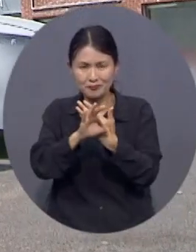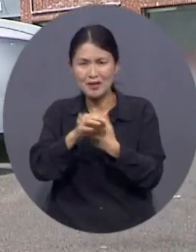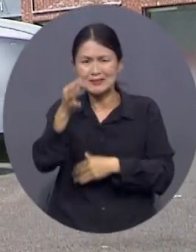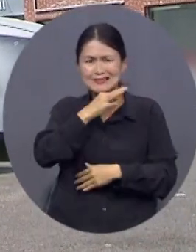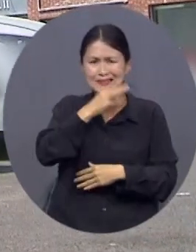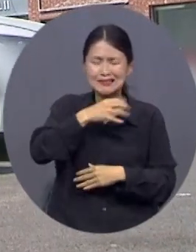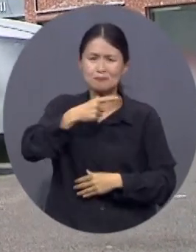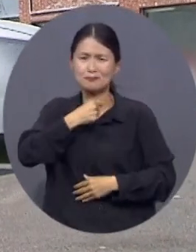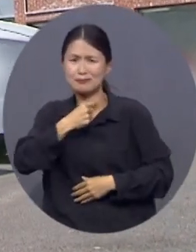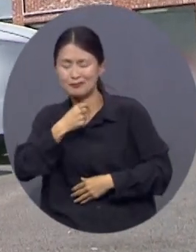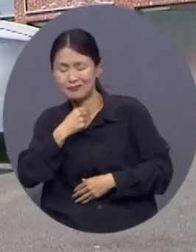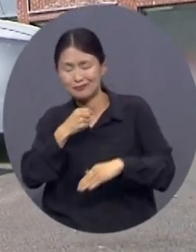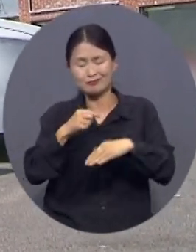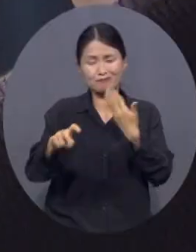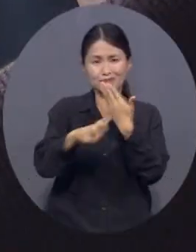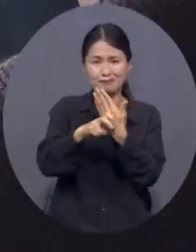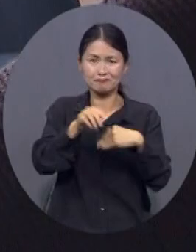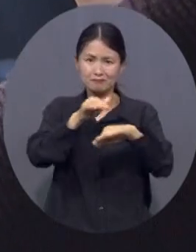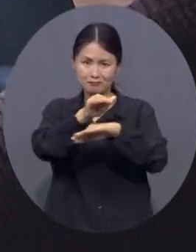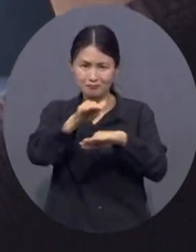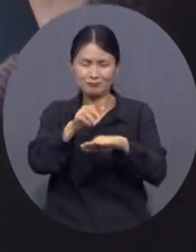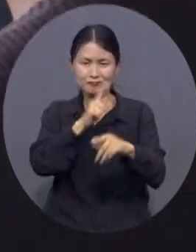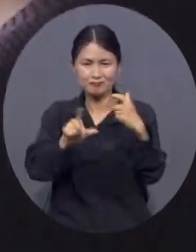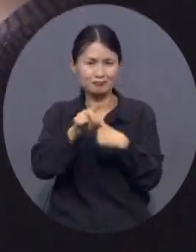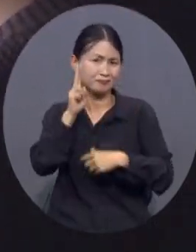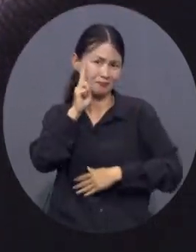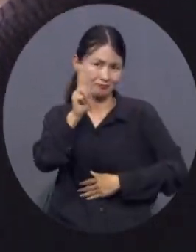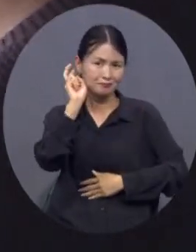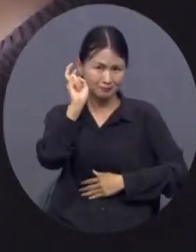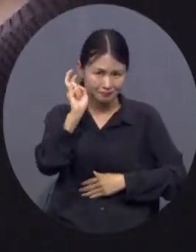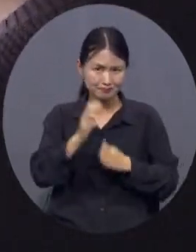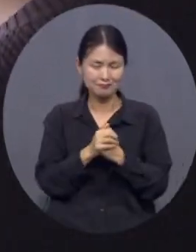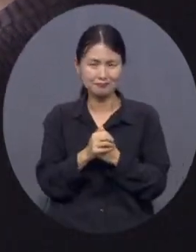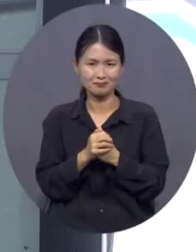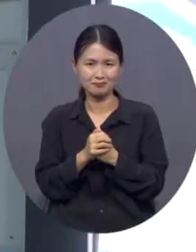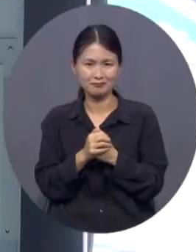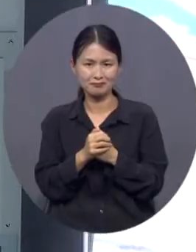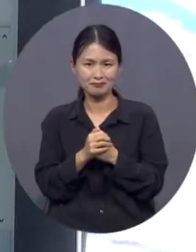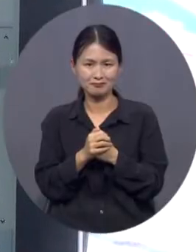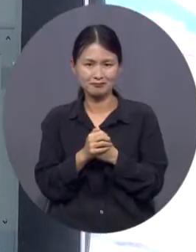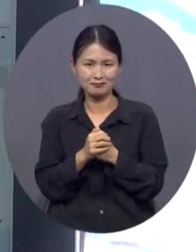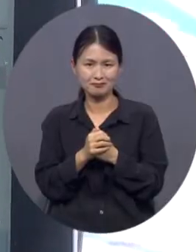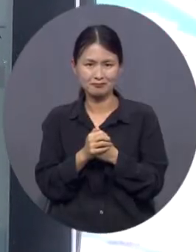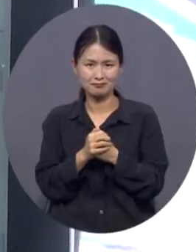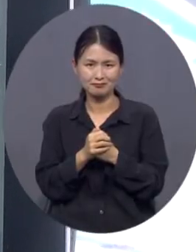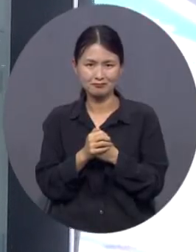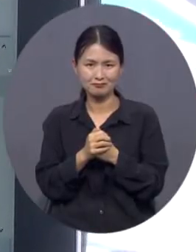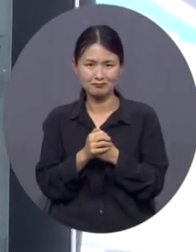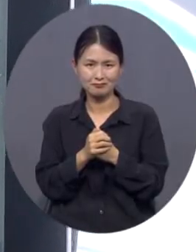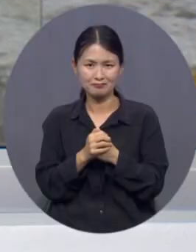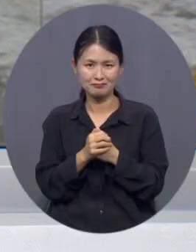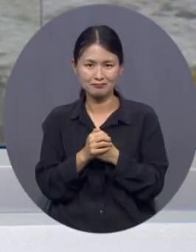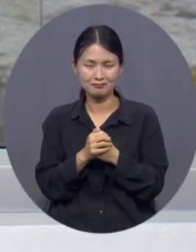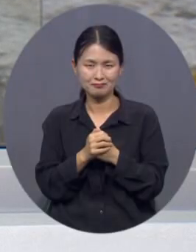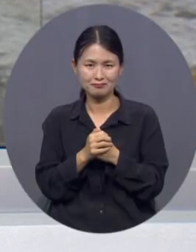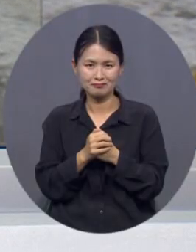잡으려는 불법 렌터카들은 더 기승을 부릴 것으로 보입니다. MBC 뉴스 박주연입니다.